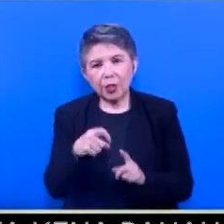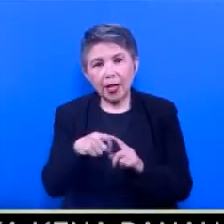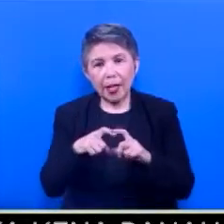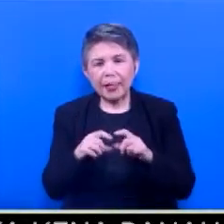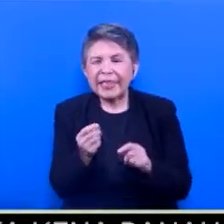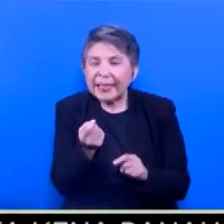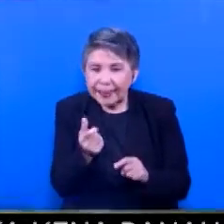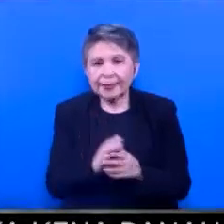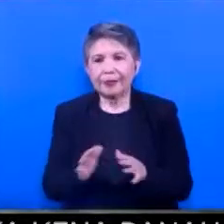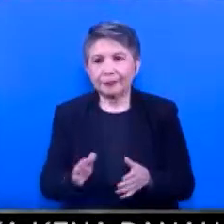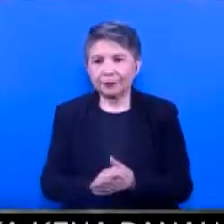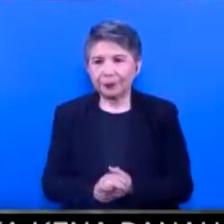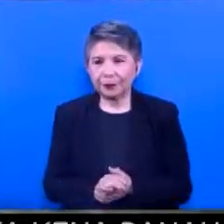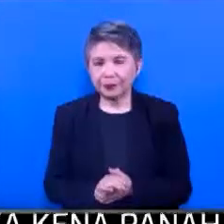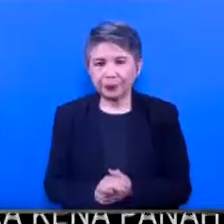Keahlian